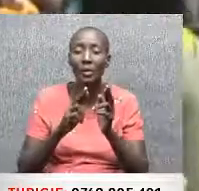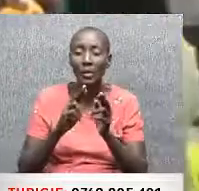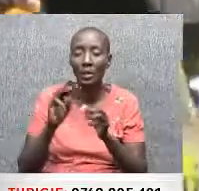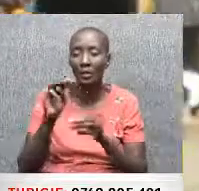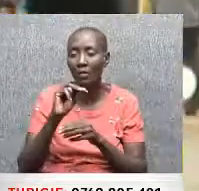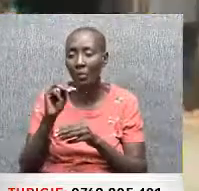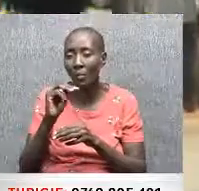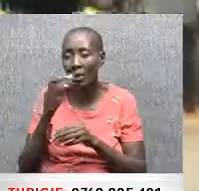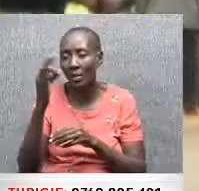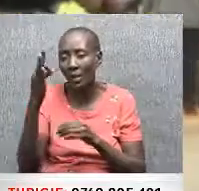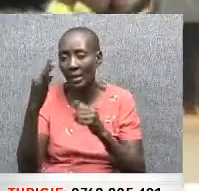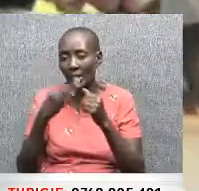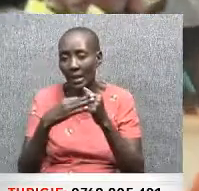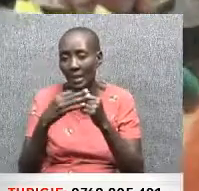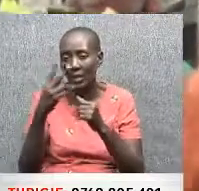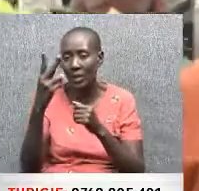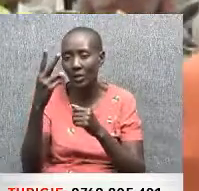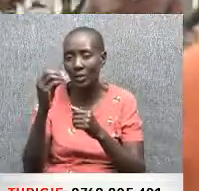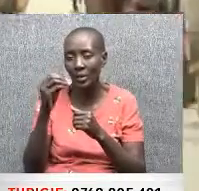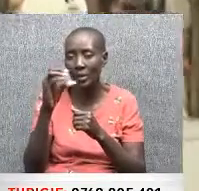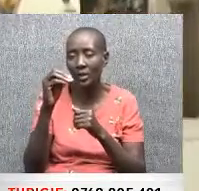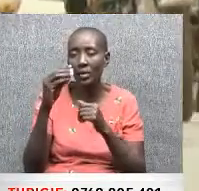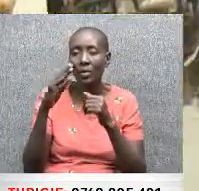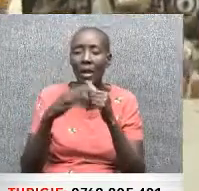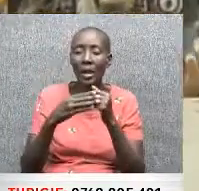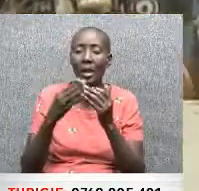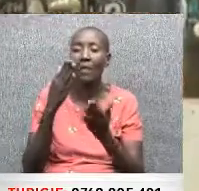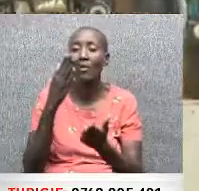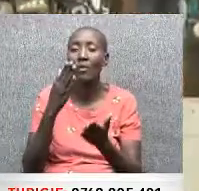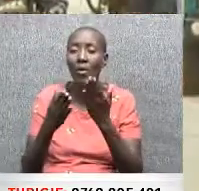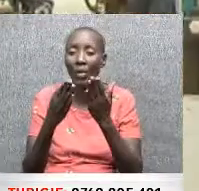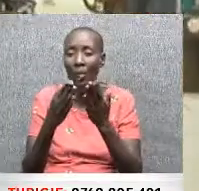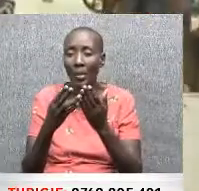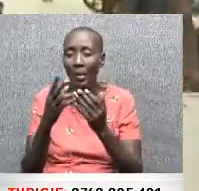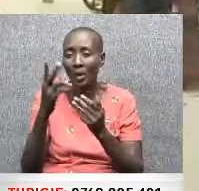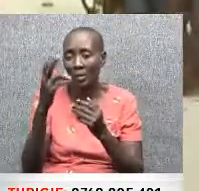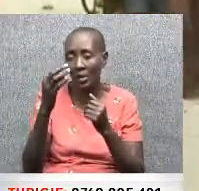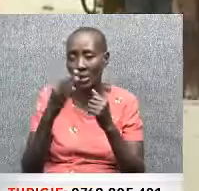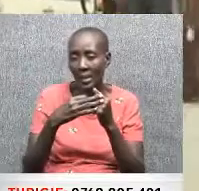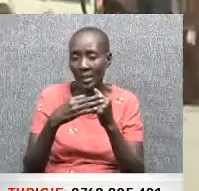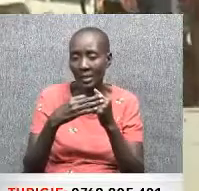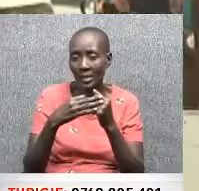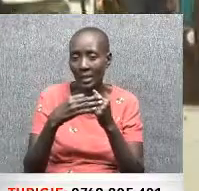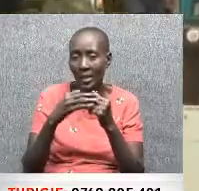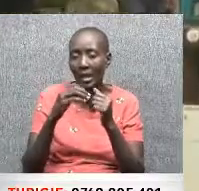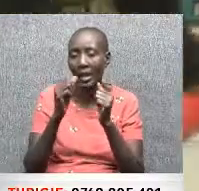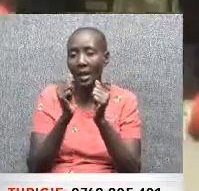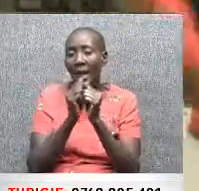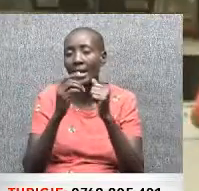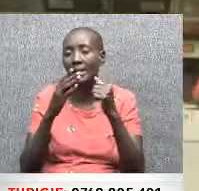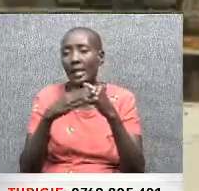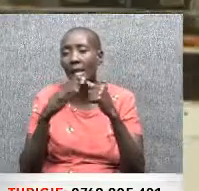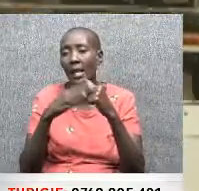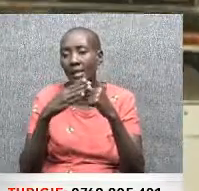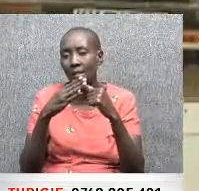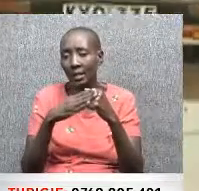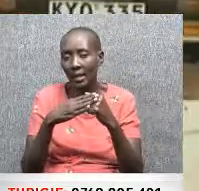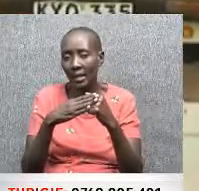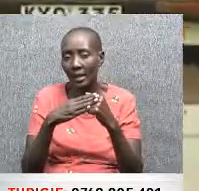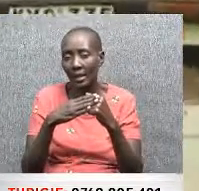38.6 katika sensa ya mwaka 2009 ikilinganishwa na milioni 28.7 mwaka 1999, huku